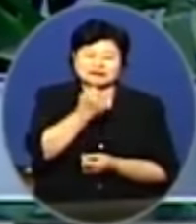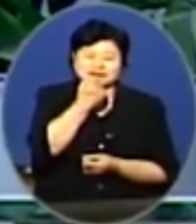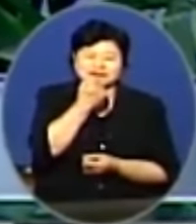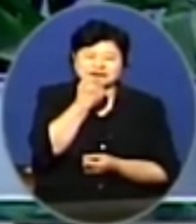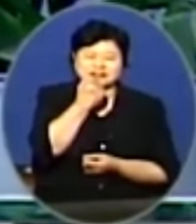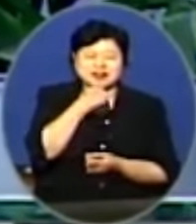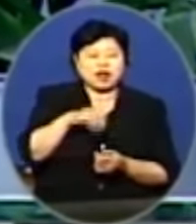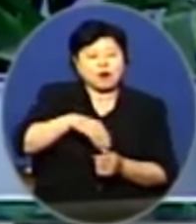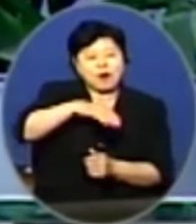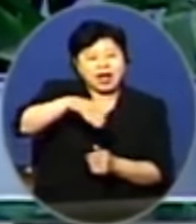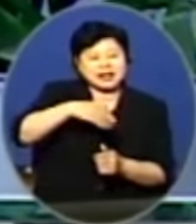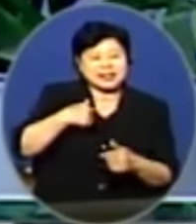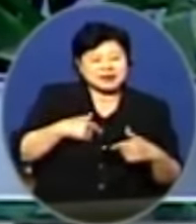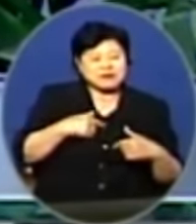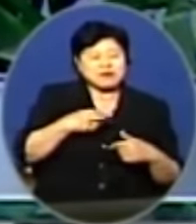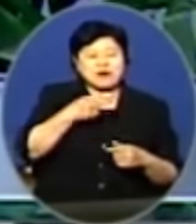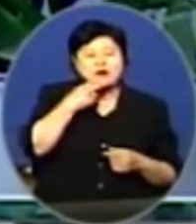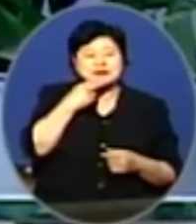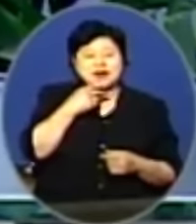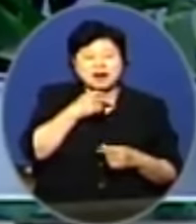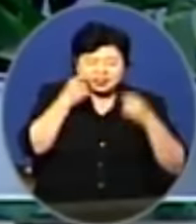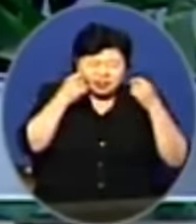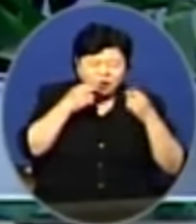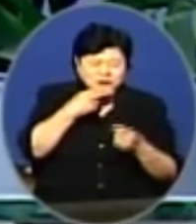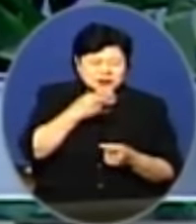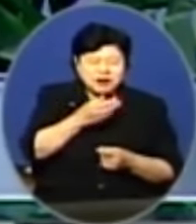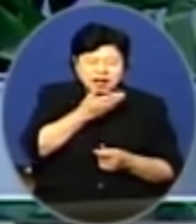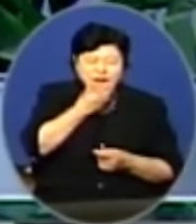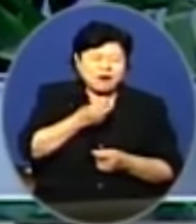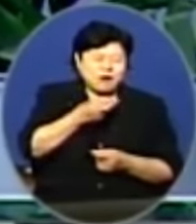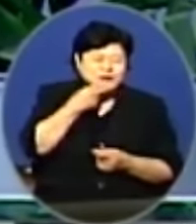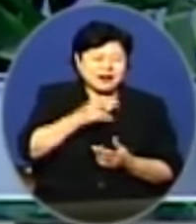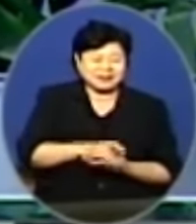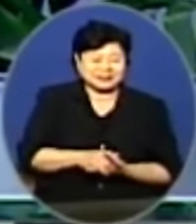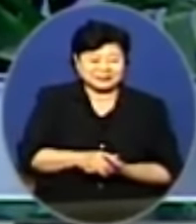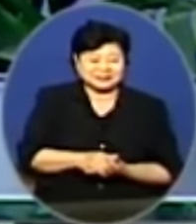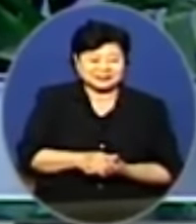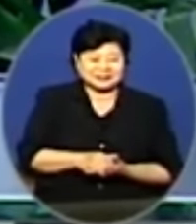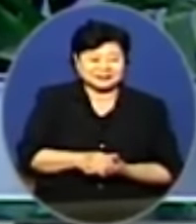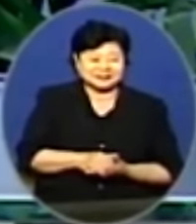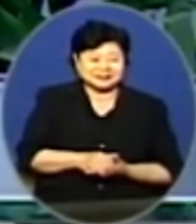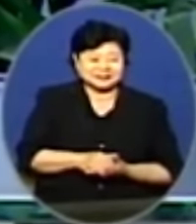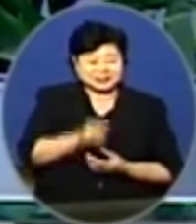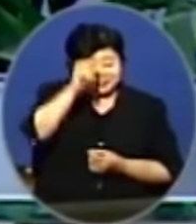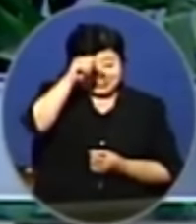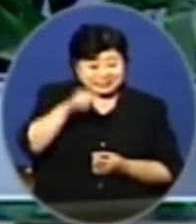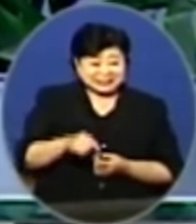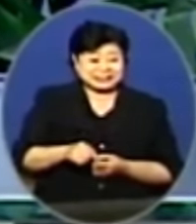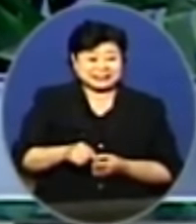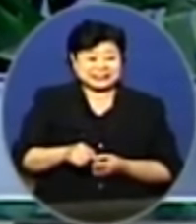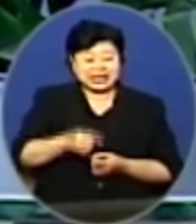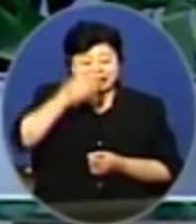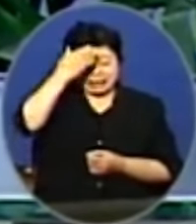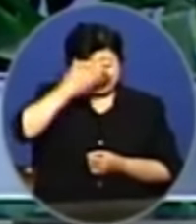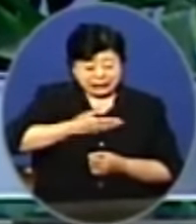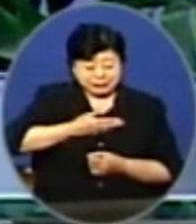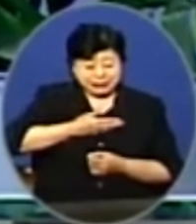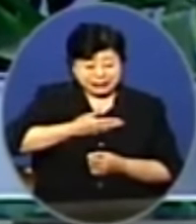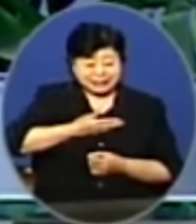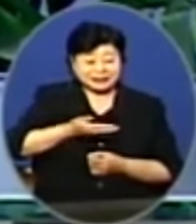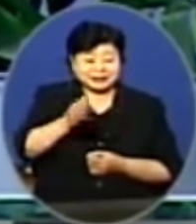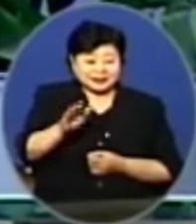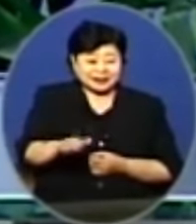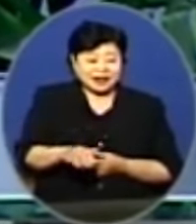너희 환경에 기쁜 일이 어디 있으며 즐거운 일이 어디 있으며 행복이 어디 있느냐, 천지가 캄캄한데.